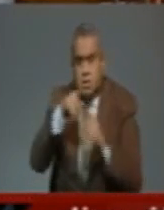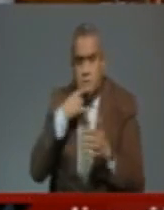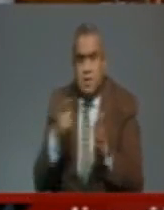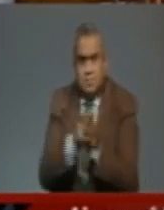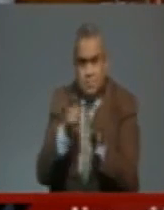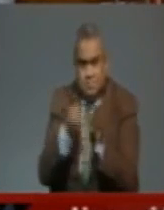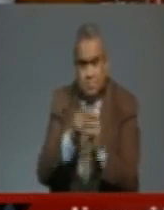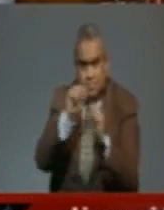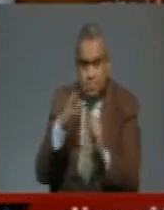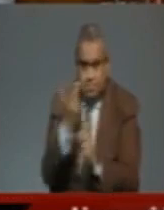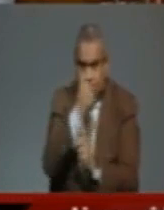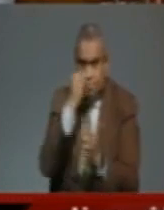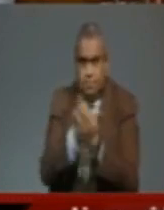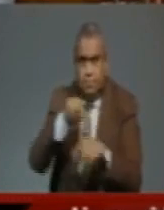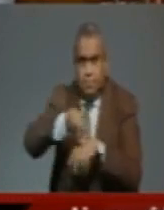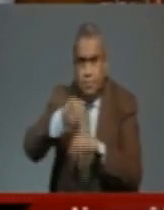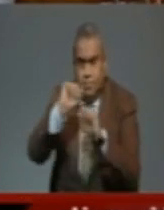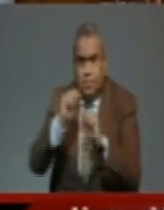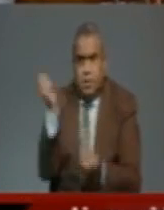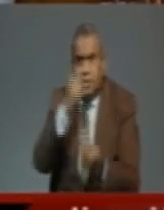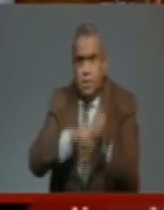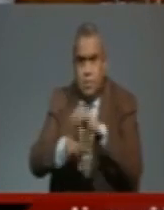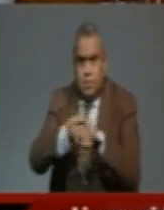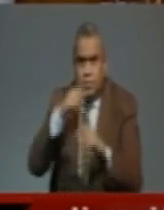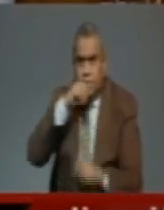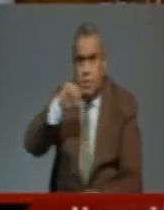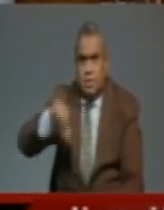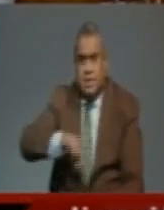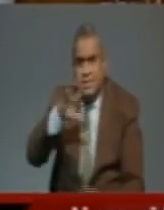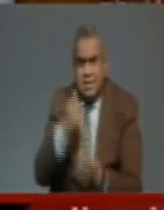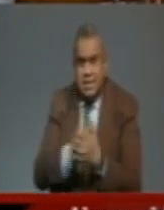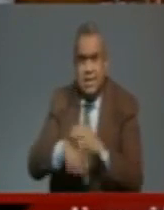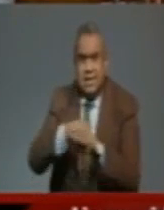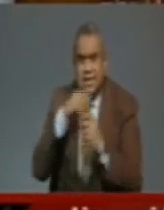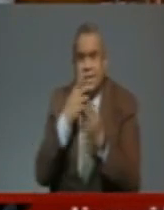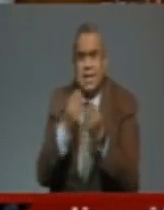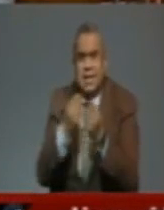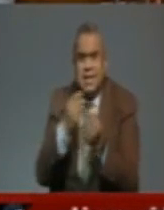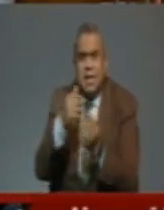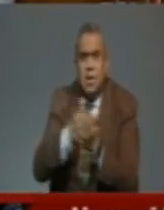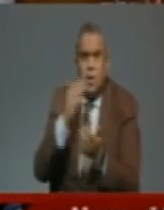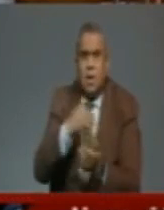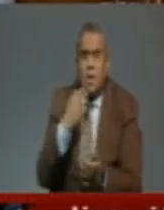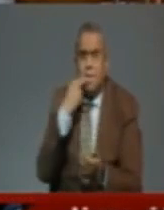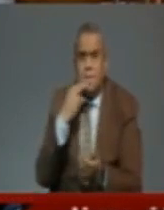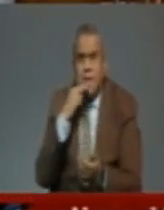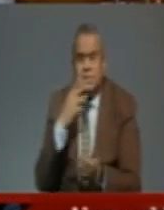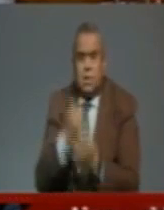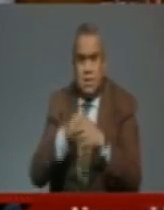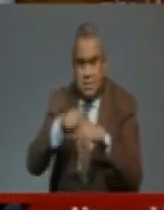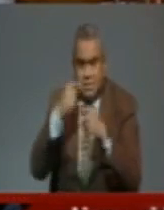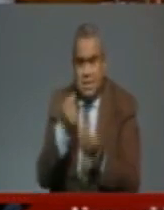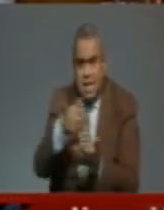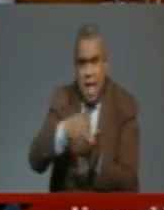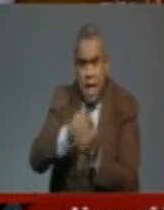النظيف بل وتصنيع الزيوت من الذره وتصنيع النشا والبسكويت من القمح. بنعمل محطه